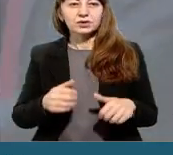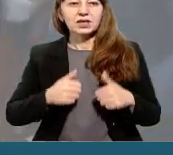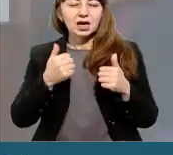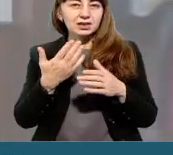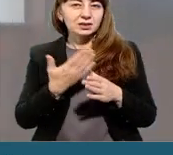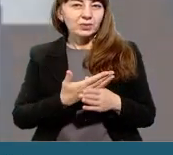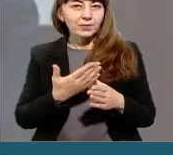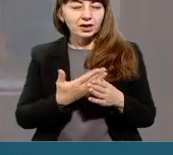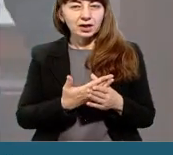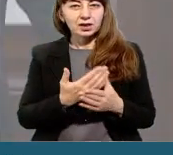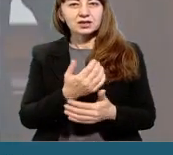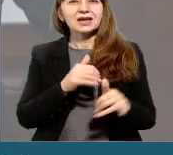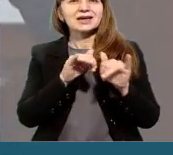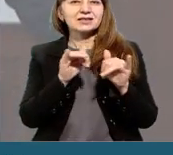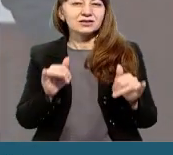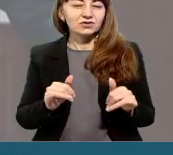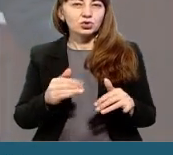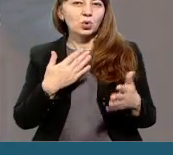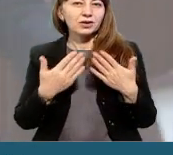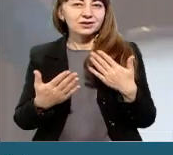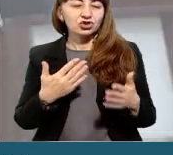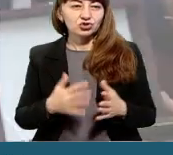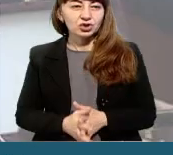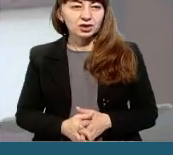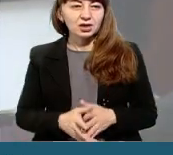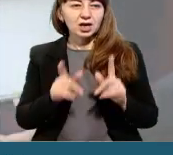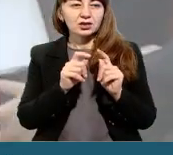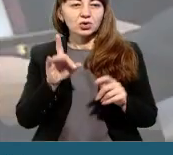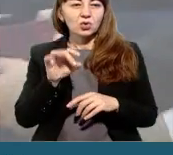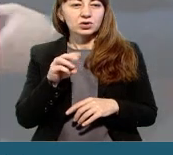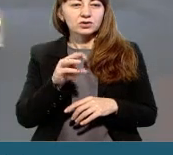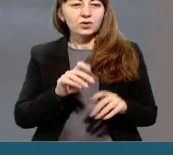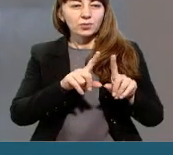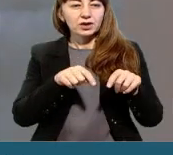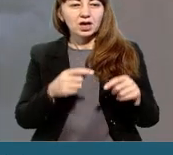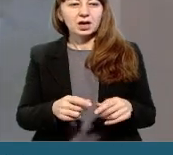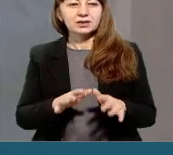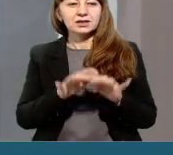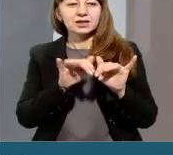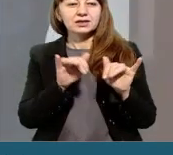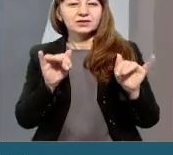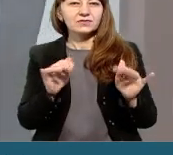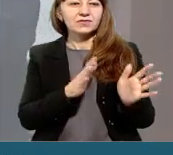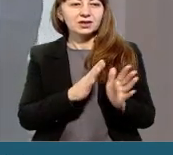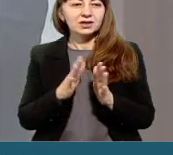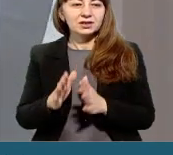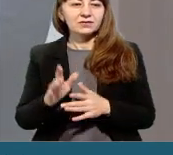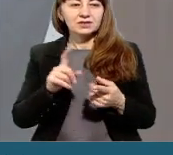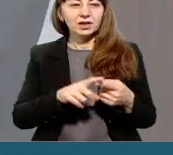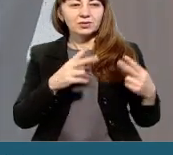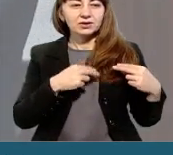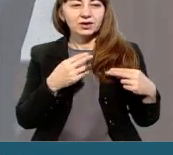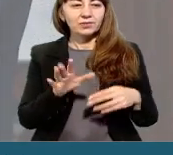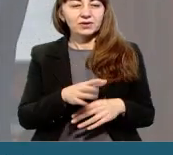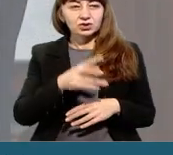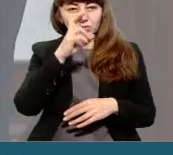Консулдықтың ашылуы елдеріміз арасындағы өзара іс-қимылды одан әрі қарқынды дамытуға серпін бермек. Өзара тиімділік пен өркендеу үшін